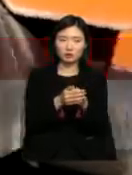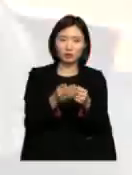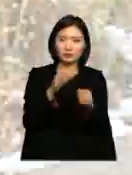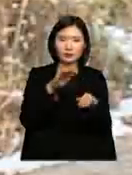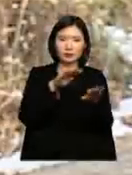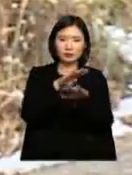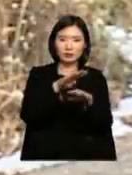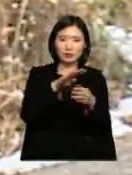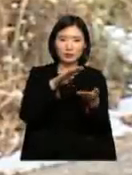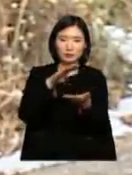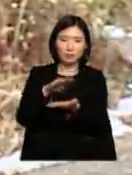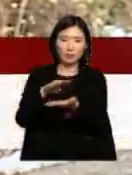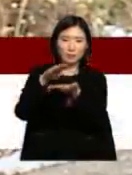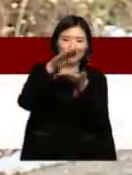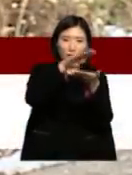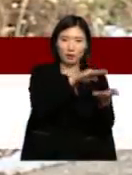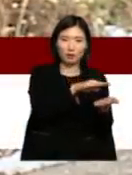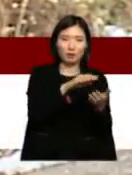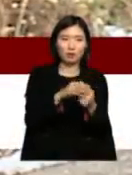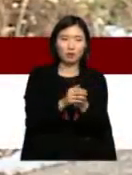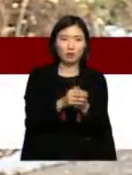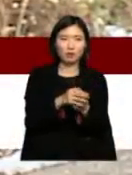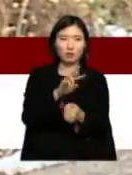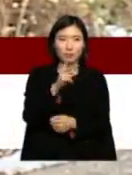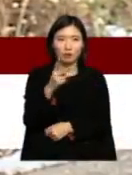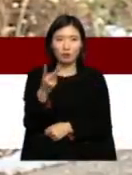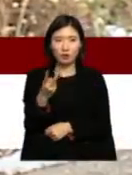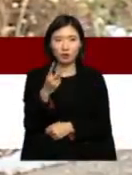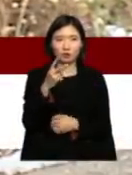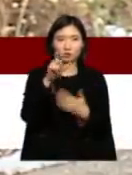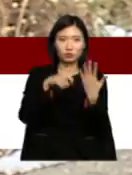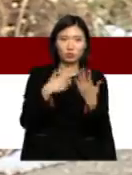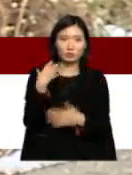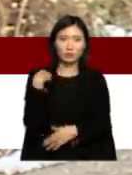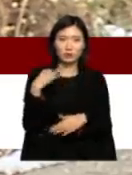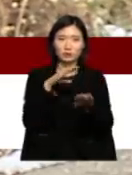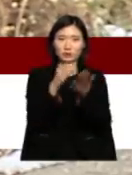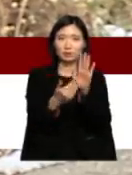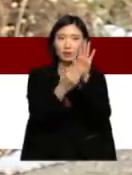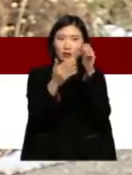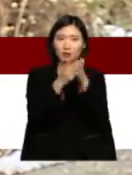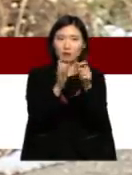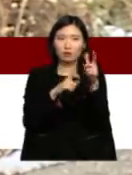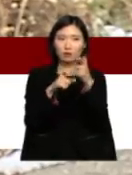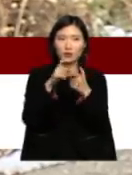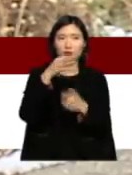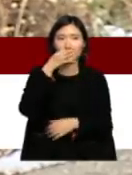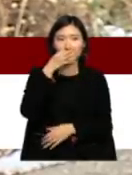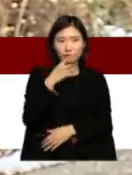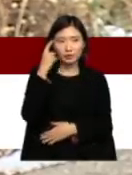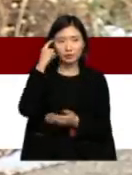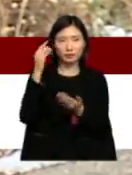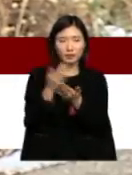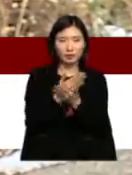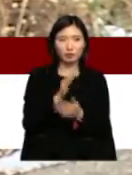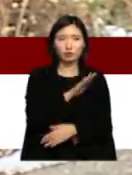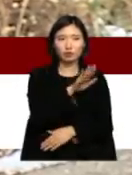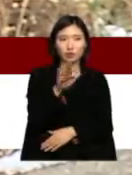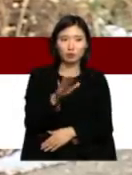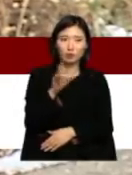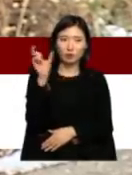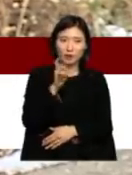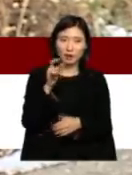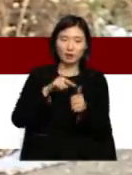겁니다. 번갈아가면서 순번을 정해가시면서 지금 차량들을 막고 계시다 보니 더 이상은 힘들다는 판단에 저희 쪽에서